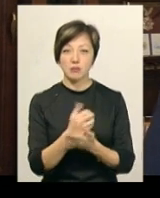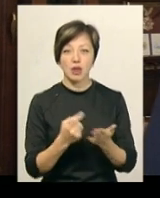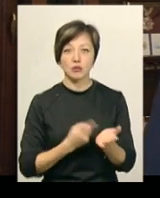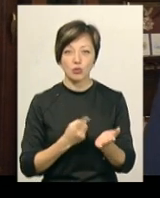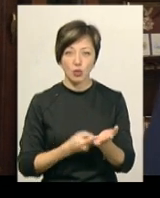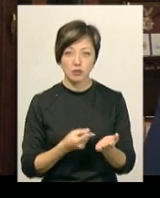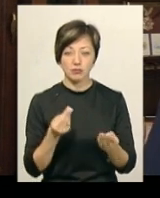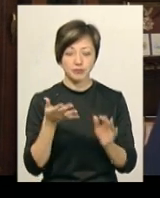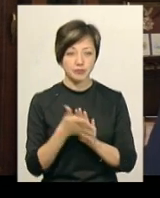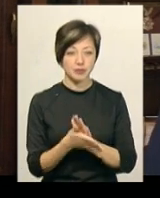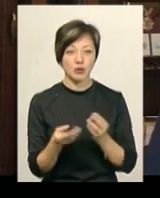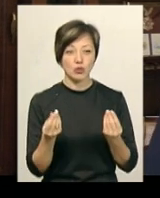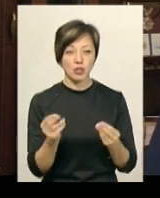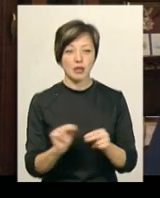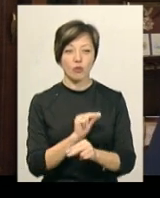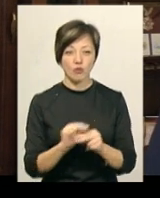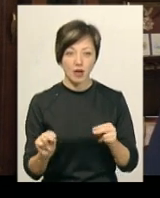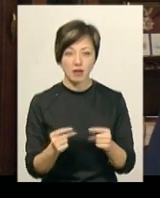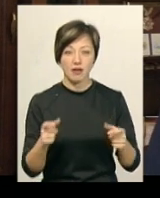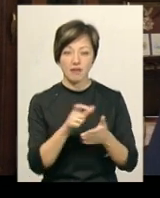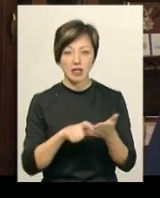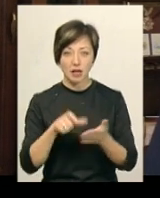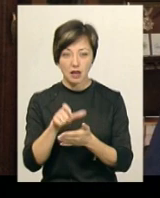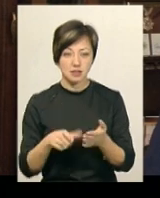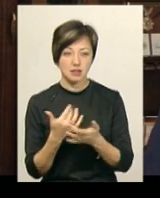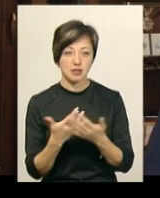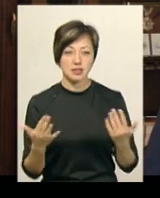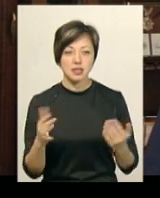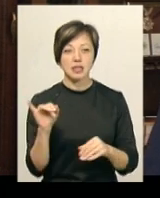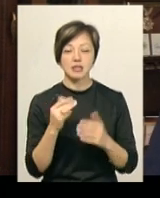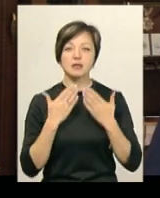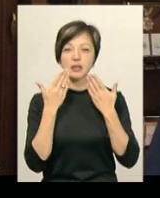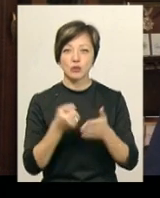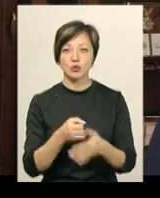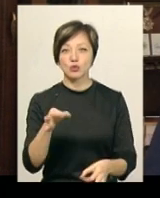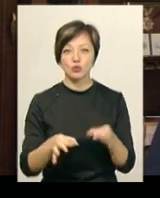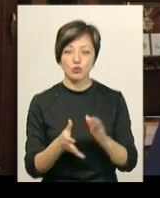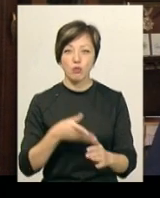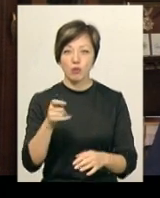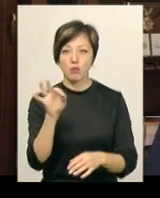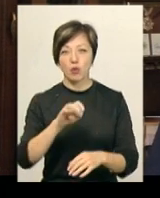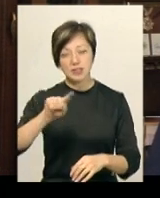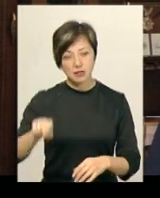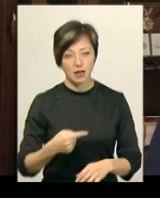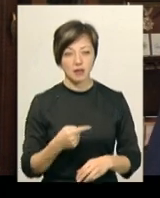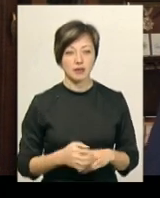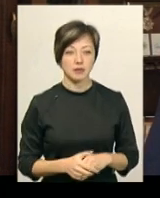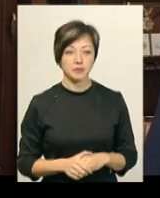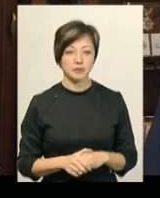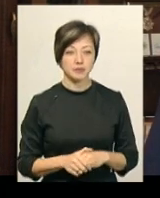що втратили кошти на лікування, тобто відповідні квитанції і так далі. І звертатися до суду з позовом про стягнення